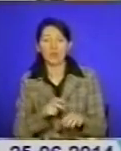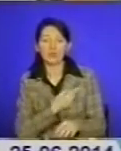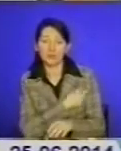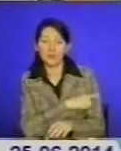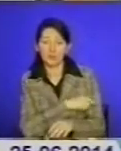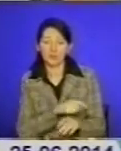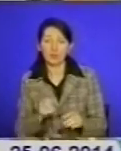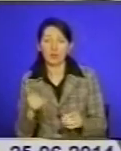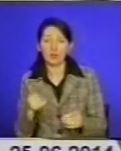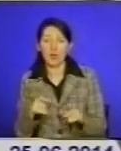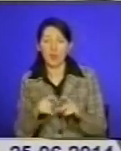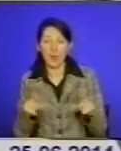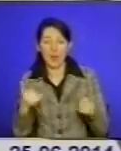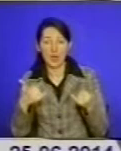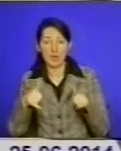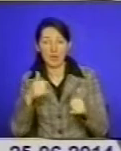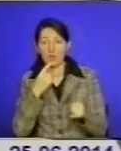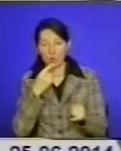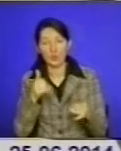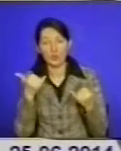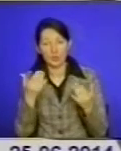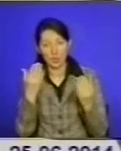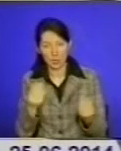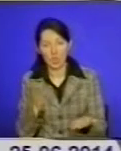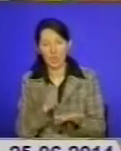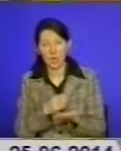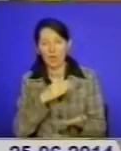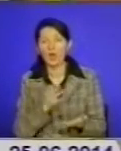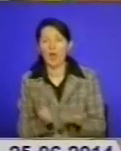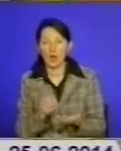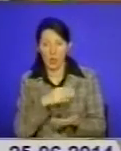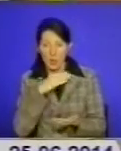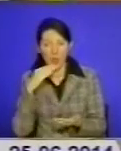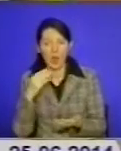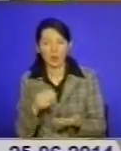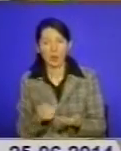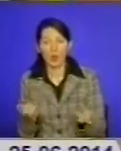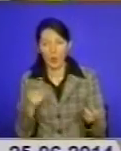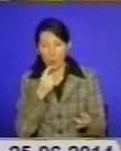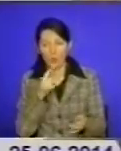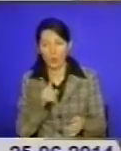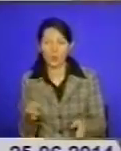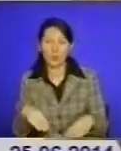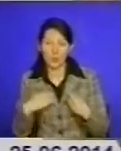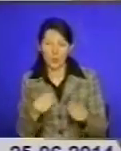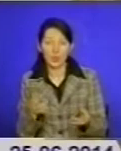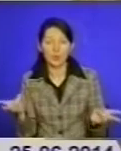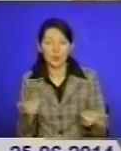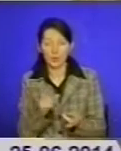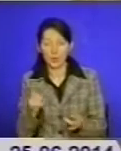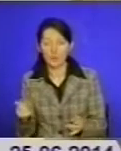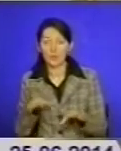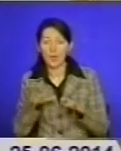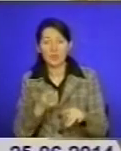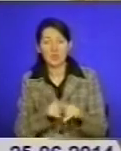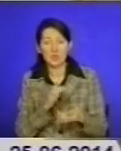на сьогодні заготовлено достатню кількість крові, щоб надати її потребуючим в разі необхідності. Акція – це дуже важлива річ.